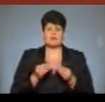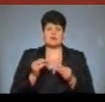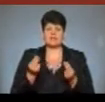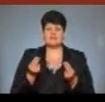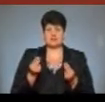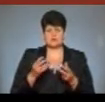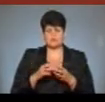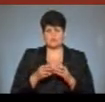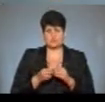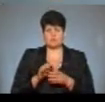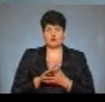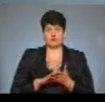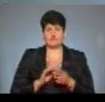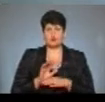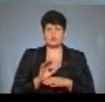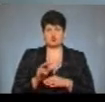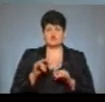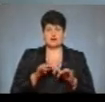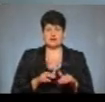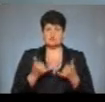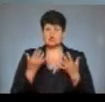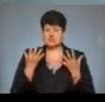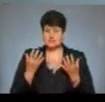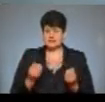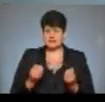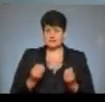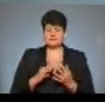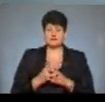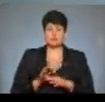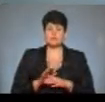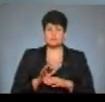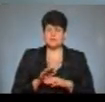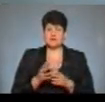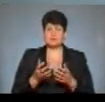фінансові результати і продовжувати виробничу діяльність. На сьогоднішній день аграрії,